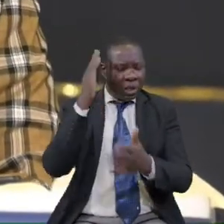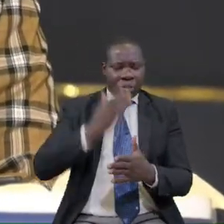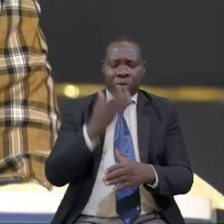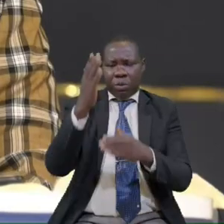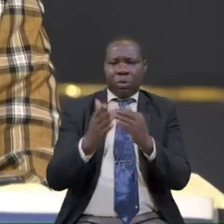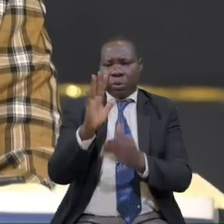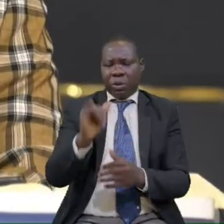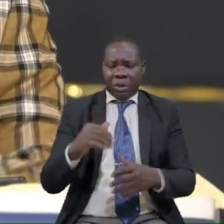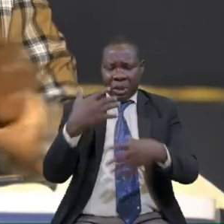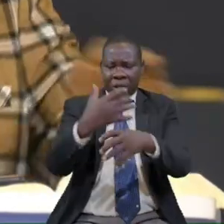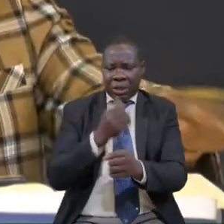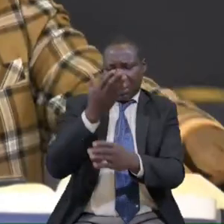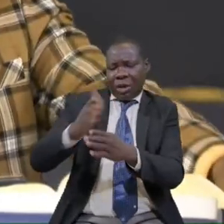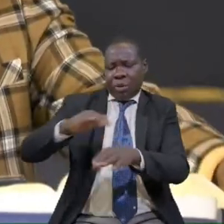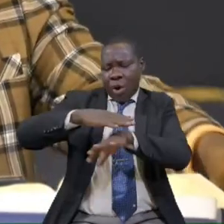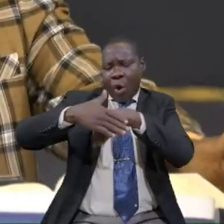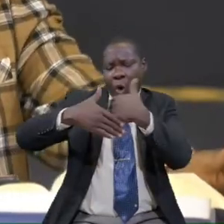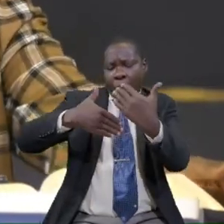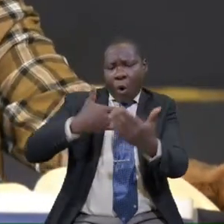absolument ôter